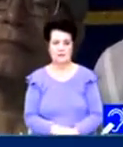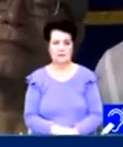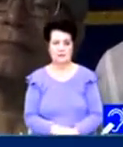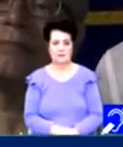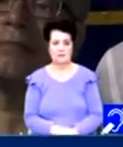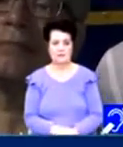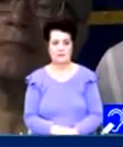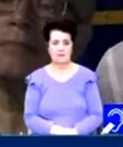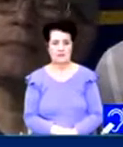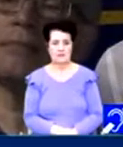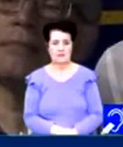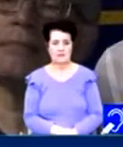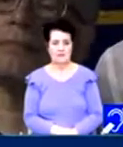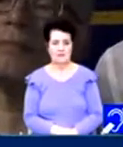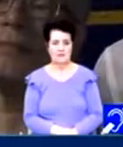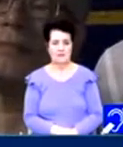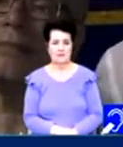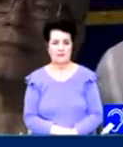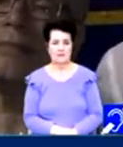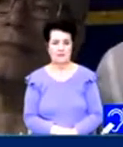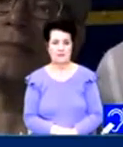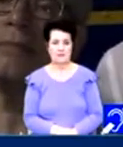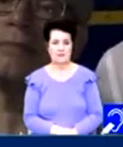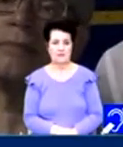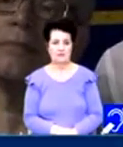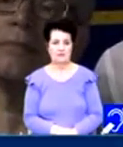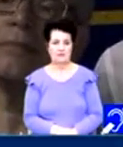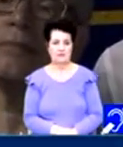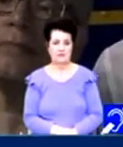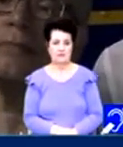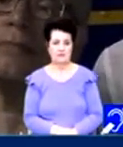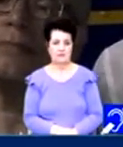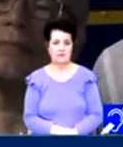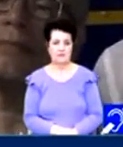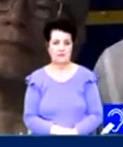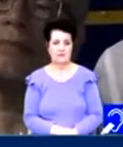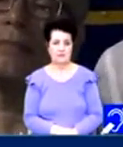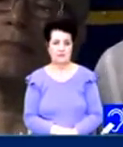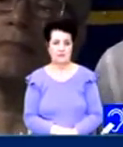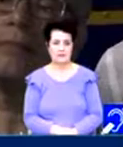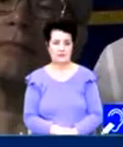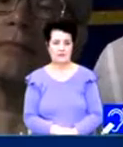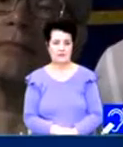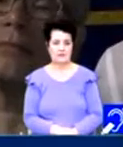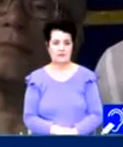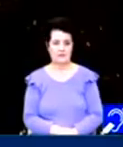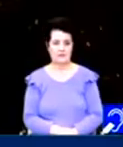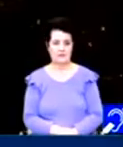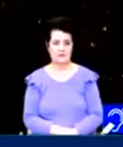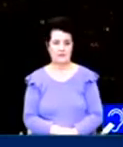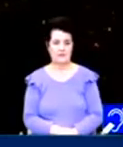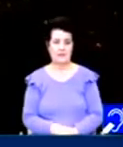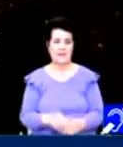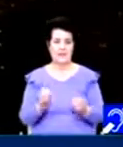networks, starting from just before 10 p.m. and we are working to restore the remaining four networks by midnight